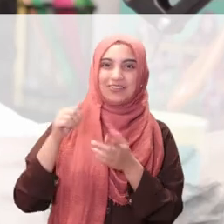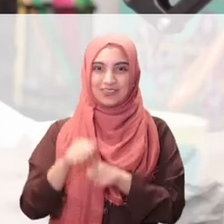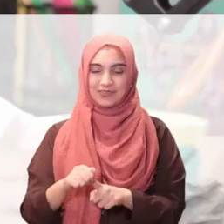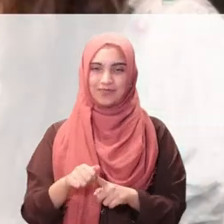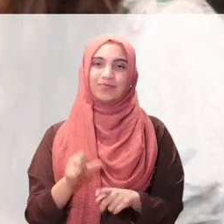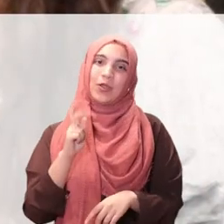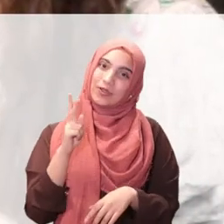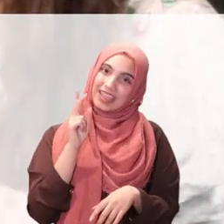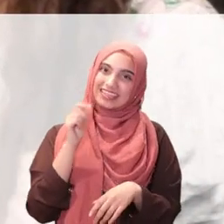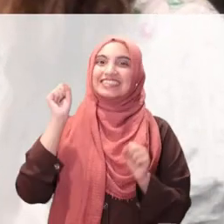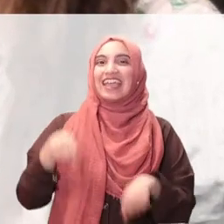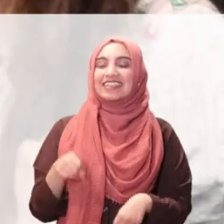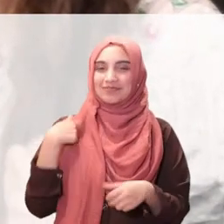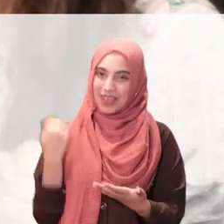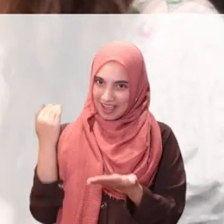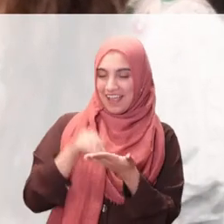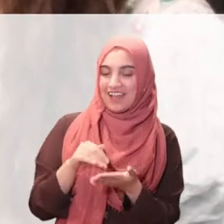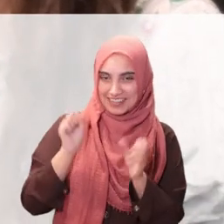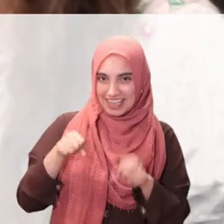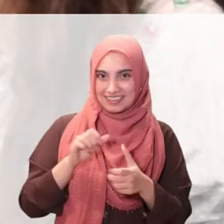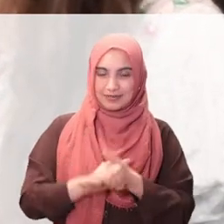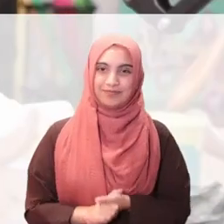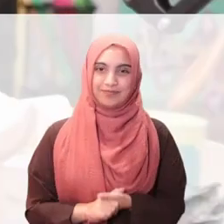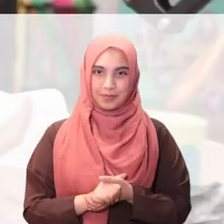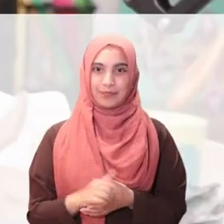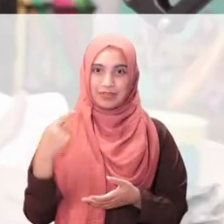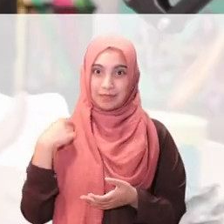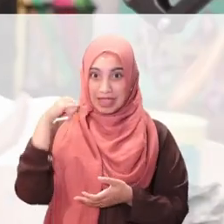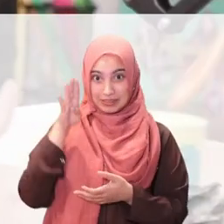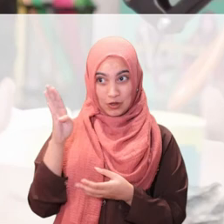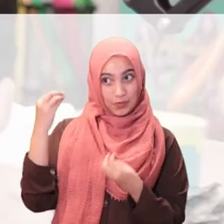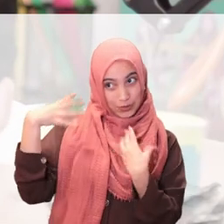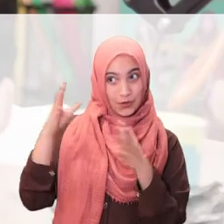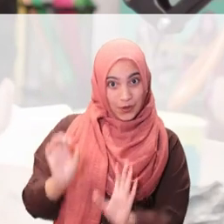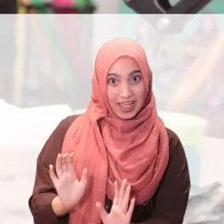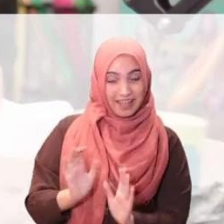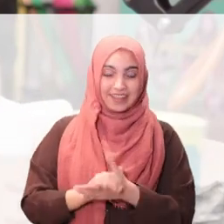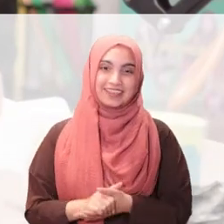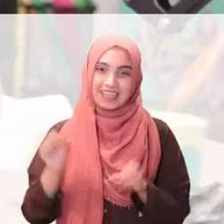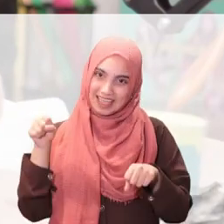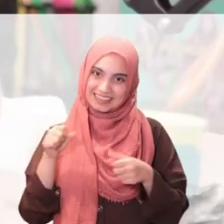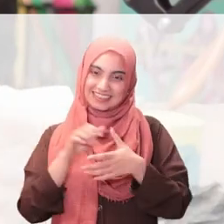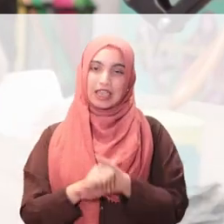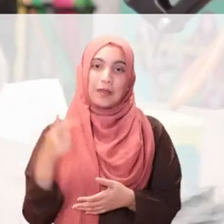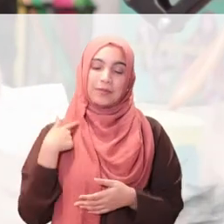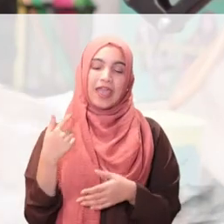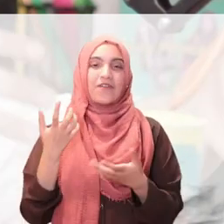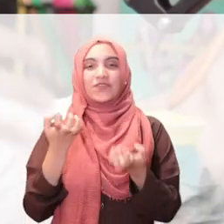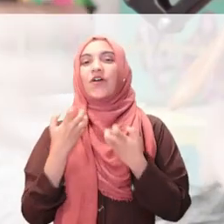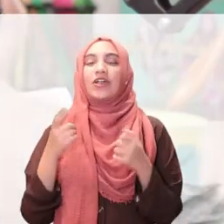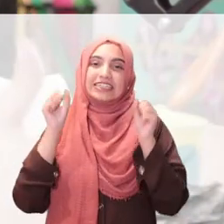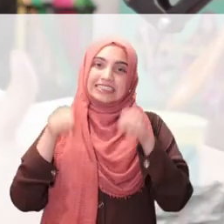subscribe this चीन विल लव टो वर्क विद यू टो बे डूइंग योर क्रिएटिव माइंड से